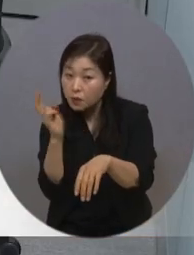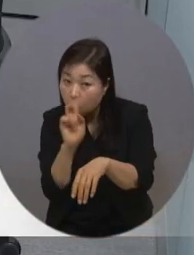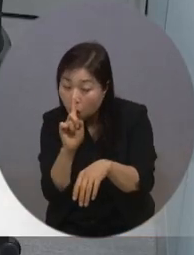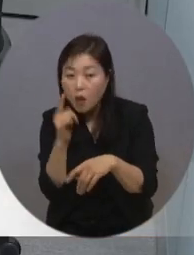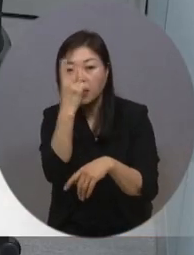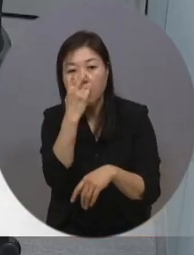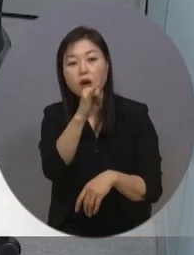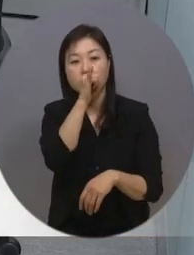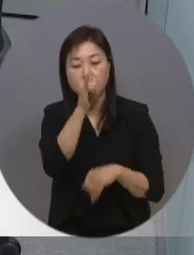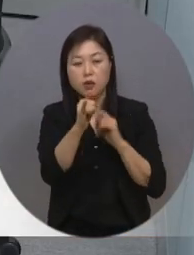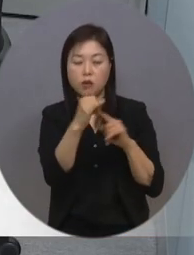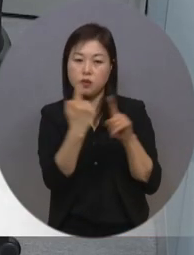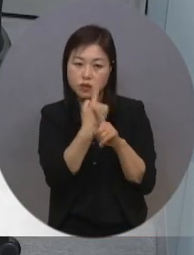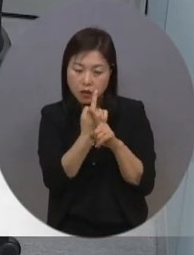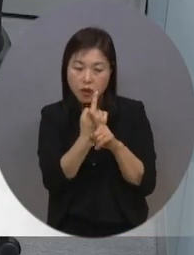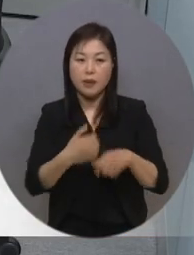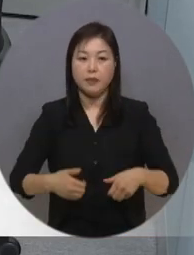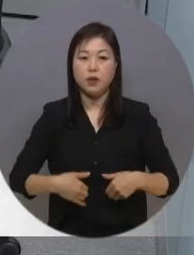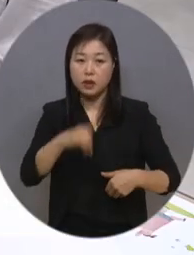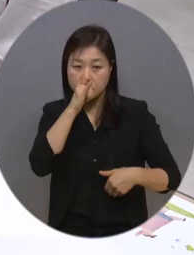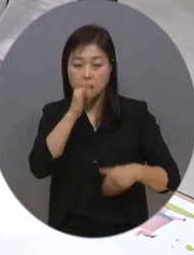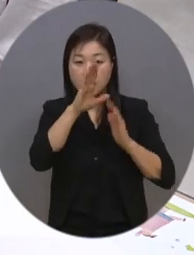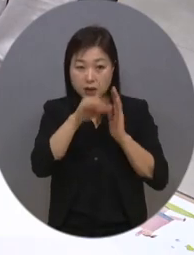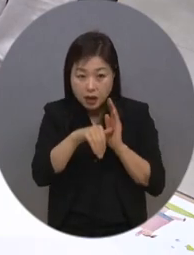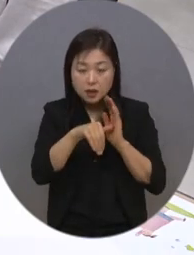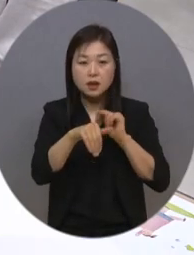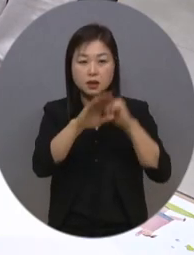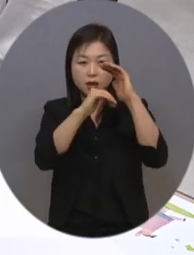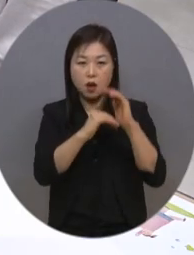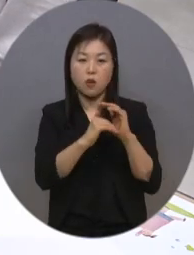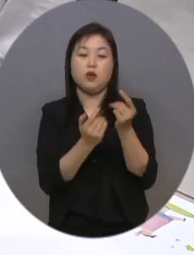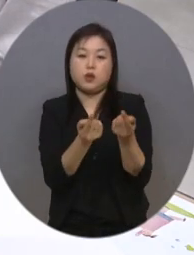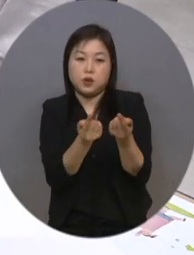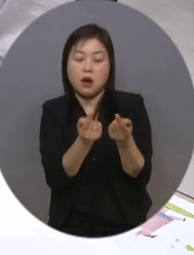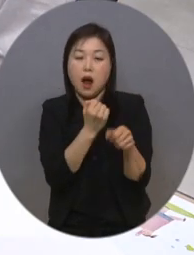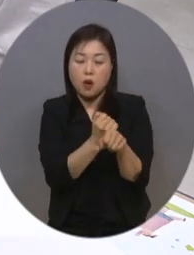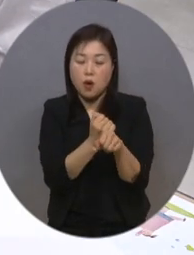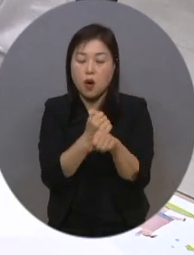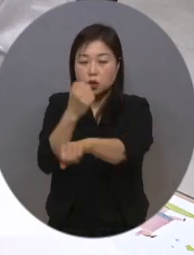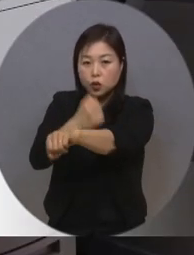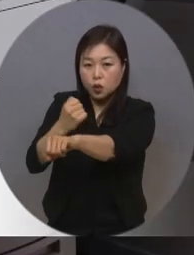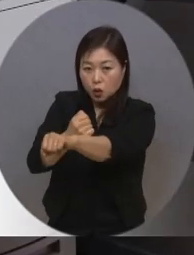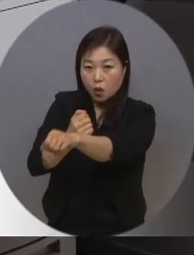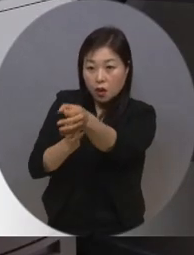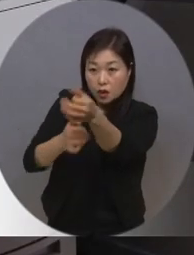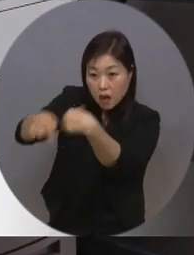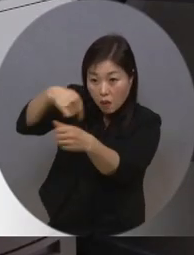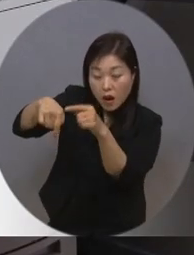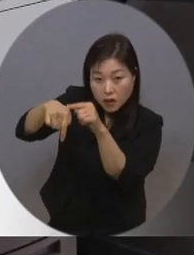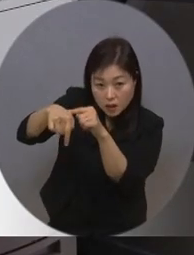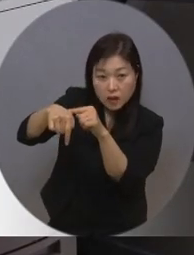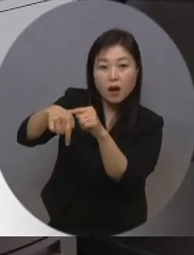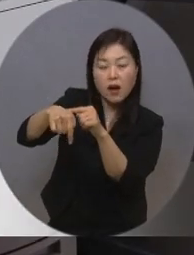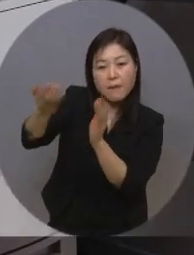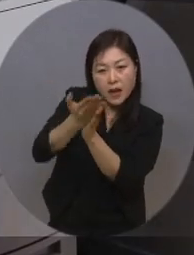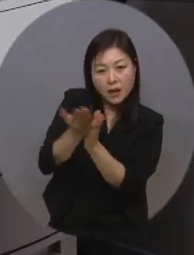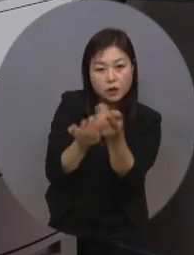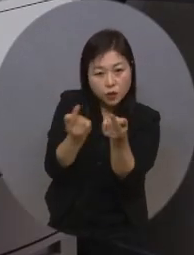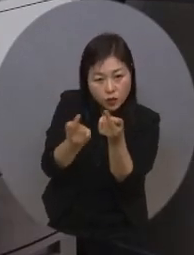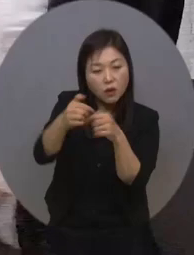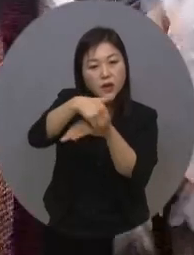보완이 필요한 과제는 내용을 조정하는 등 노동시장 변화에 맞게 시의 적절히 대응해 나갈 방침입니다.